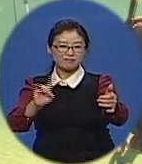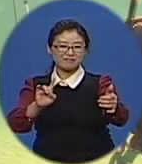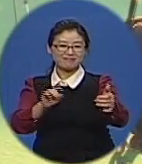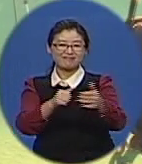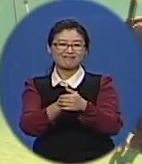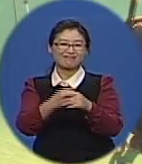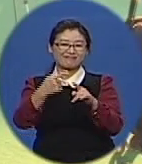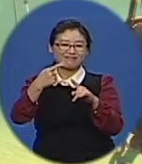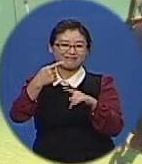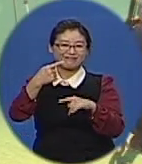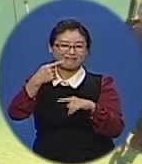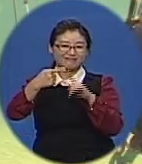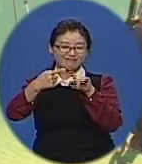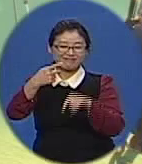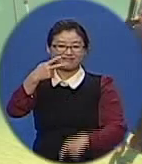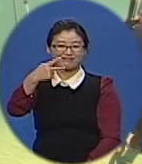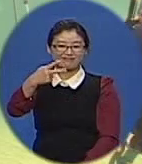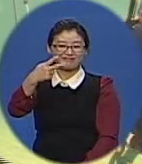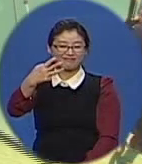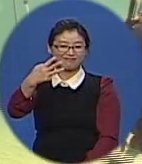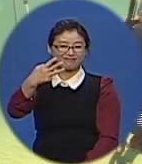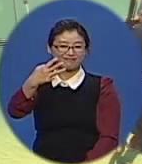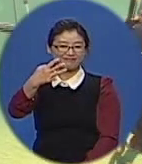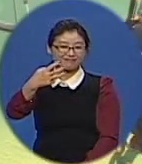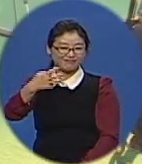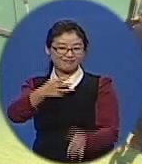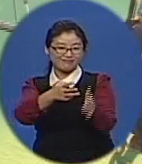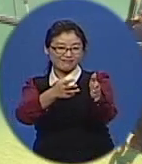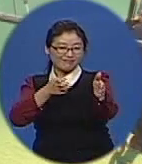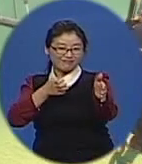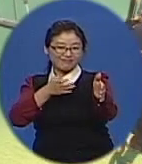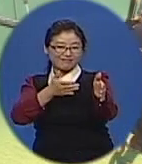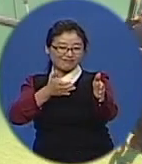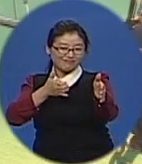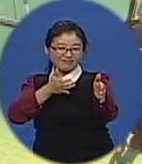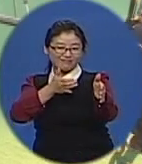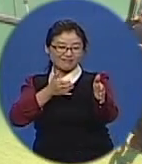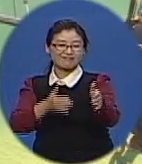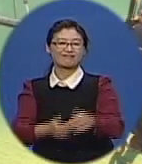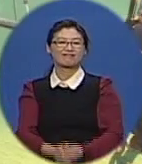이제 그대로 혀만 그대로 반듯하게 당기면 됩니다.